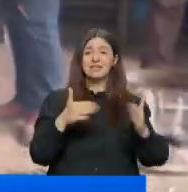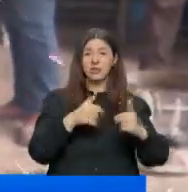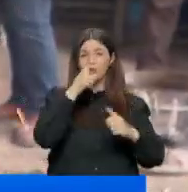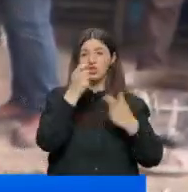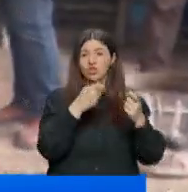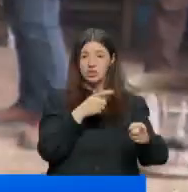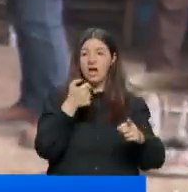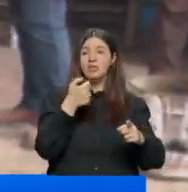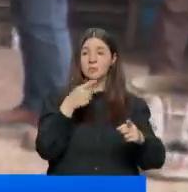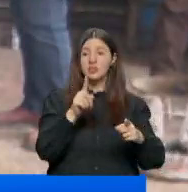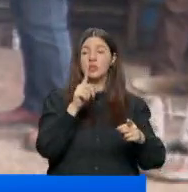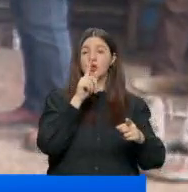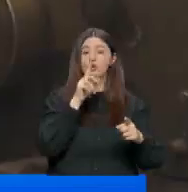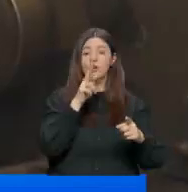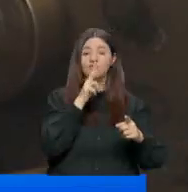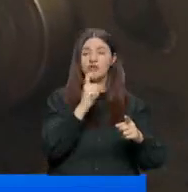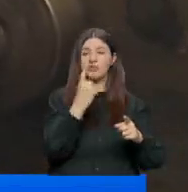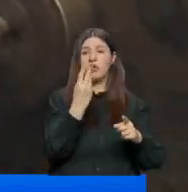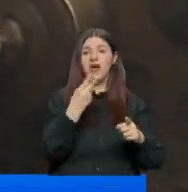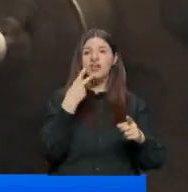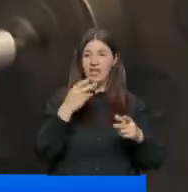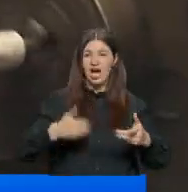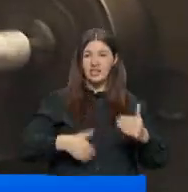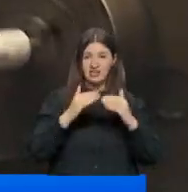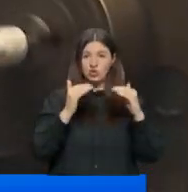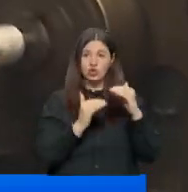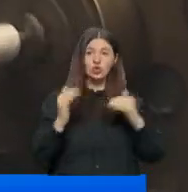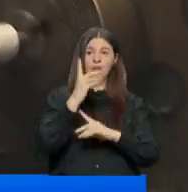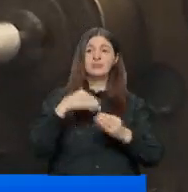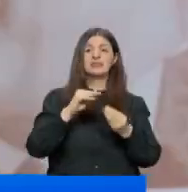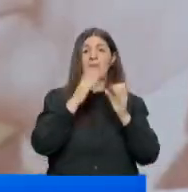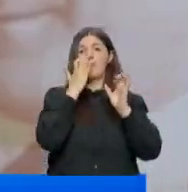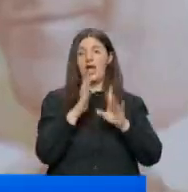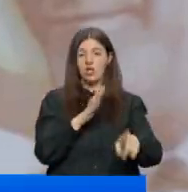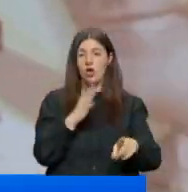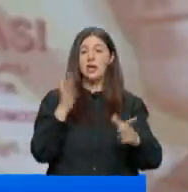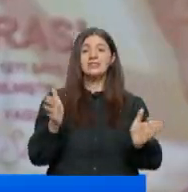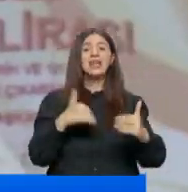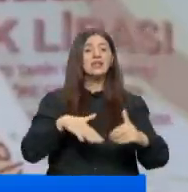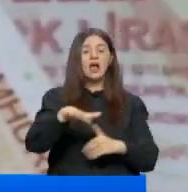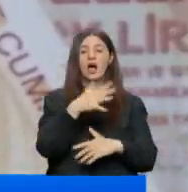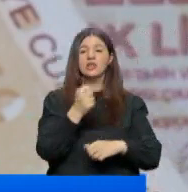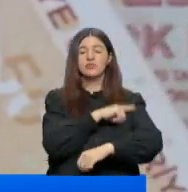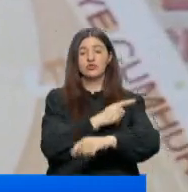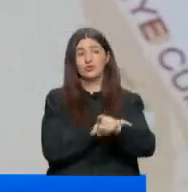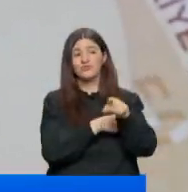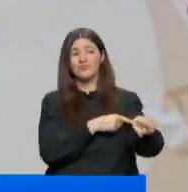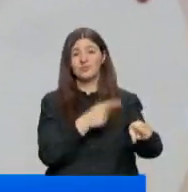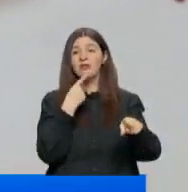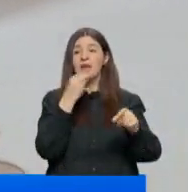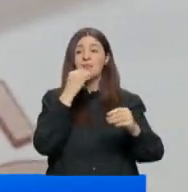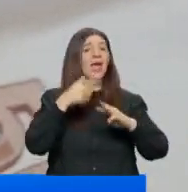İş'in 6391 lira olarak açıkladığı açlık sınırının üzerinde bir zam bekliyor. Sendikalarsa alım gücüne vurgu yaparak